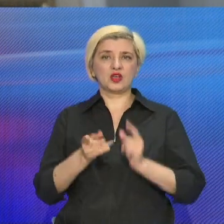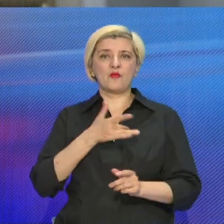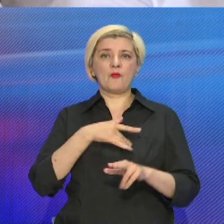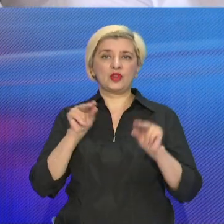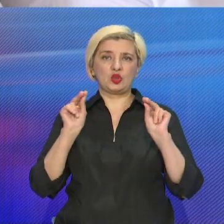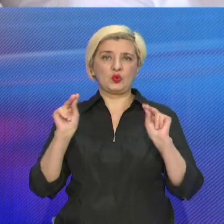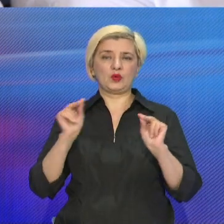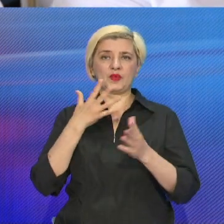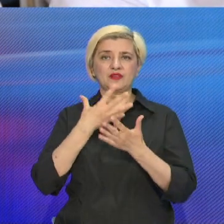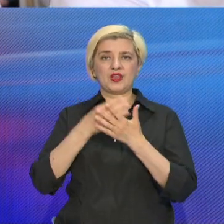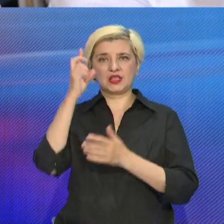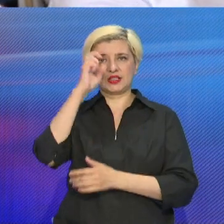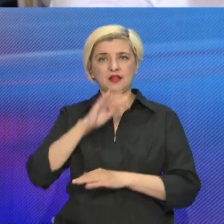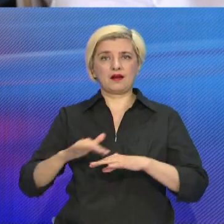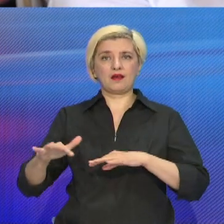страны.